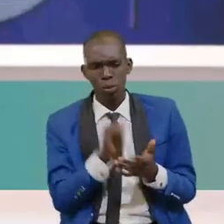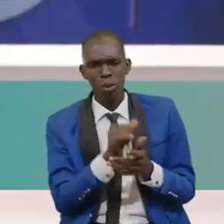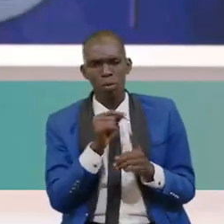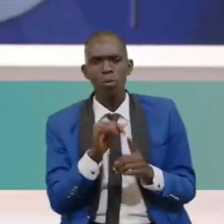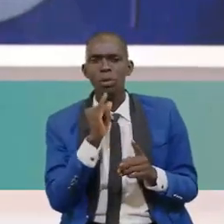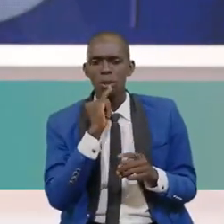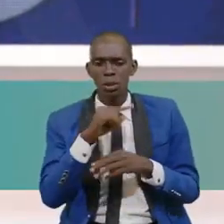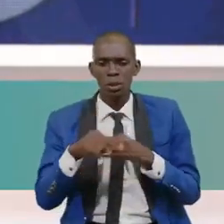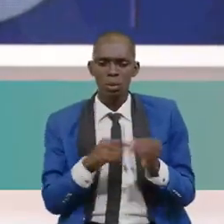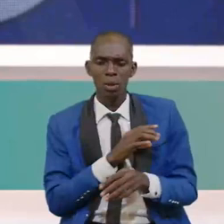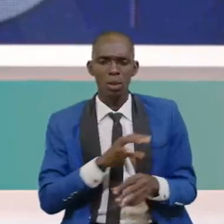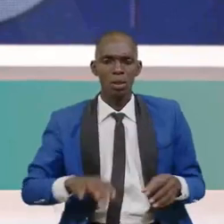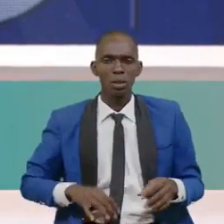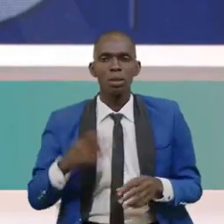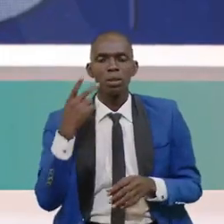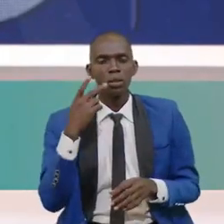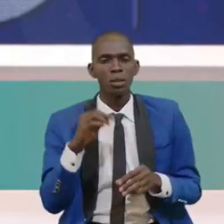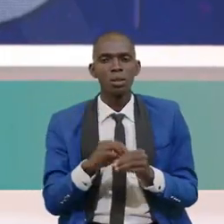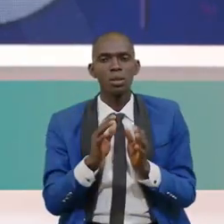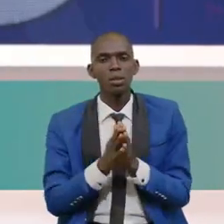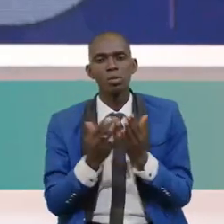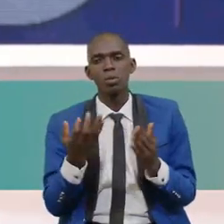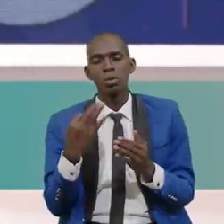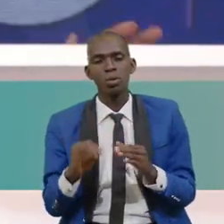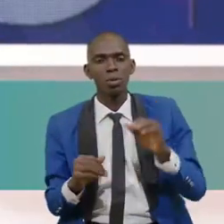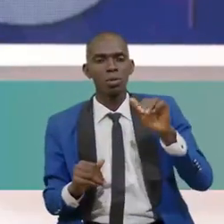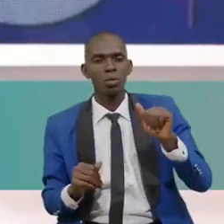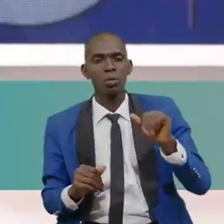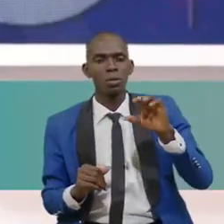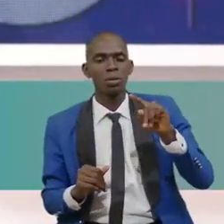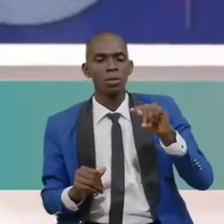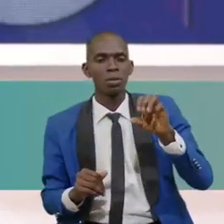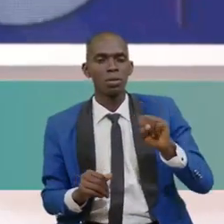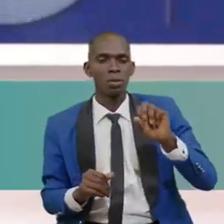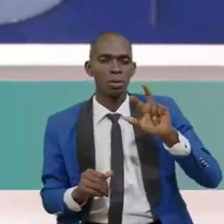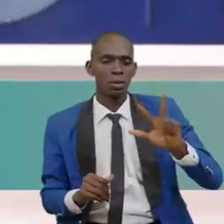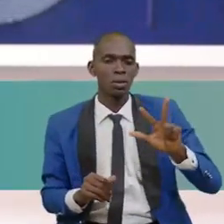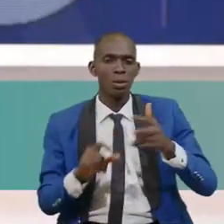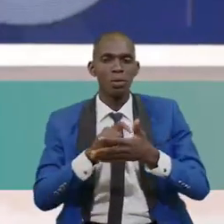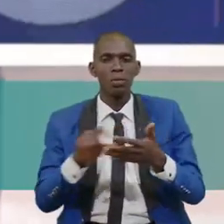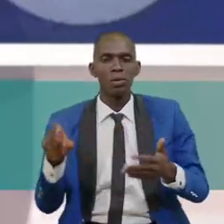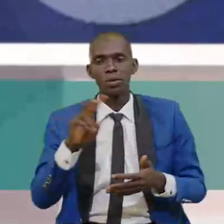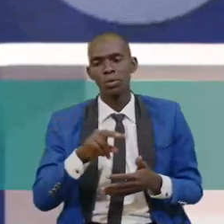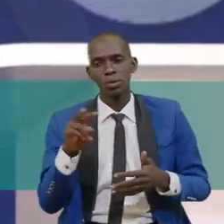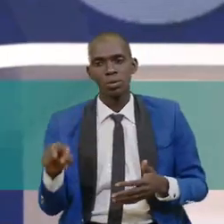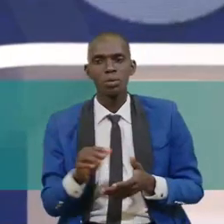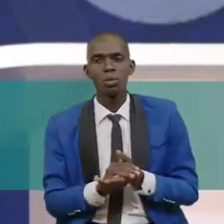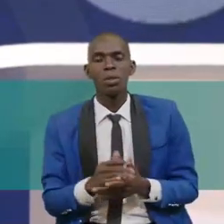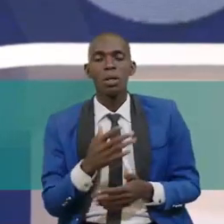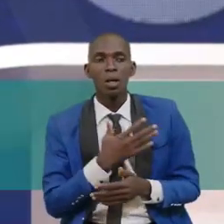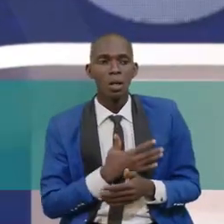parle? Actes chapitre 3. Comment savons-nous que c'est de Christ qu'il parlait? Verset 22. Actes